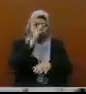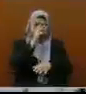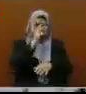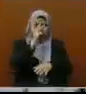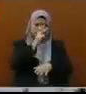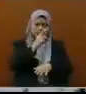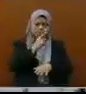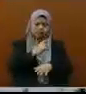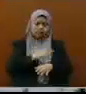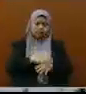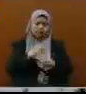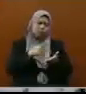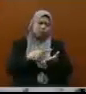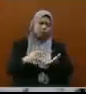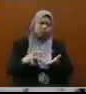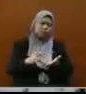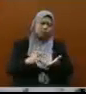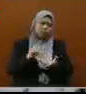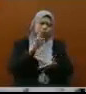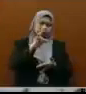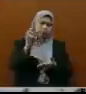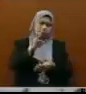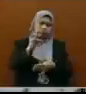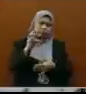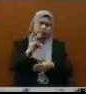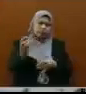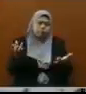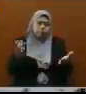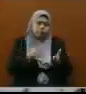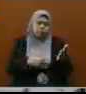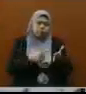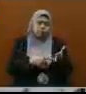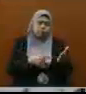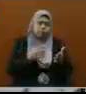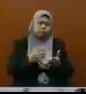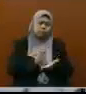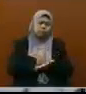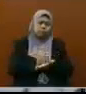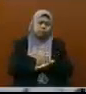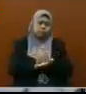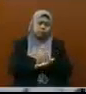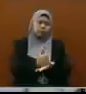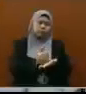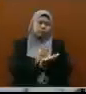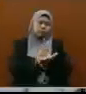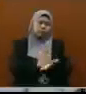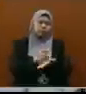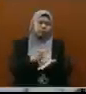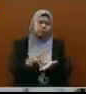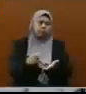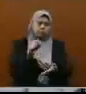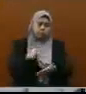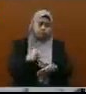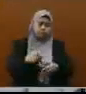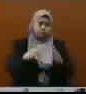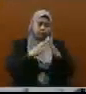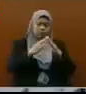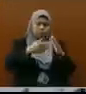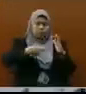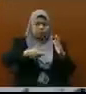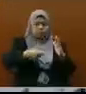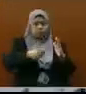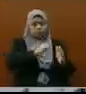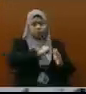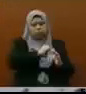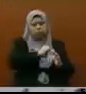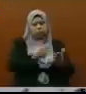kerajaan, termasuklah bayaran 700 sewa rumah dan sebagainya. Dan saya juga difahamkan mereka ini menyewa rumah sendiri, dan menjadi kekesalan